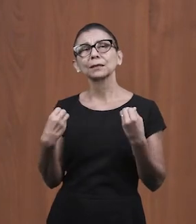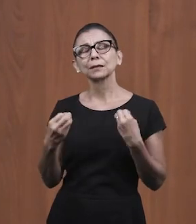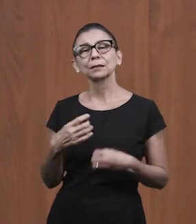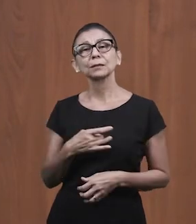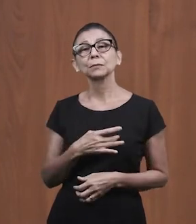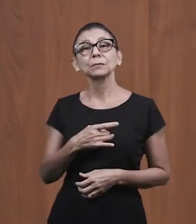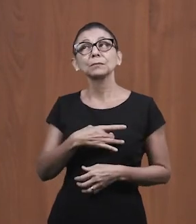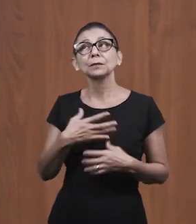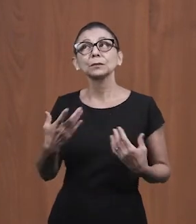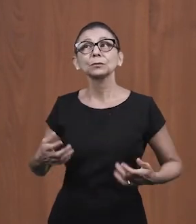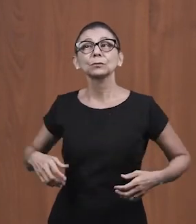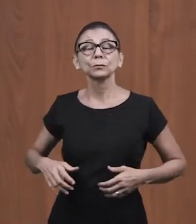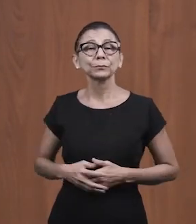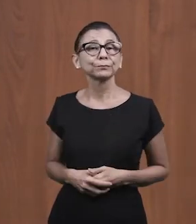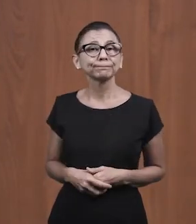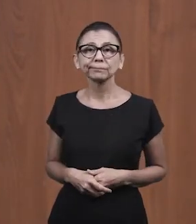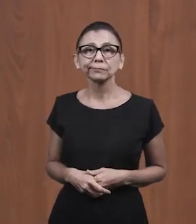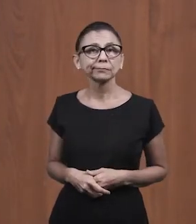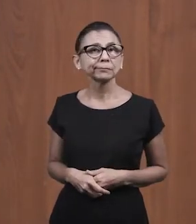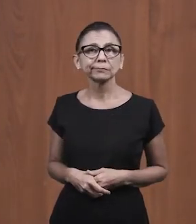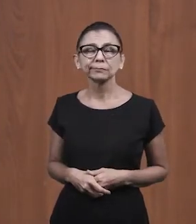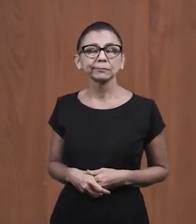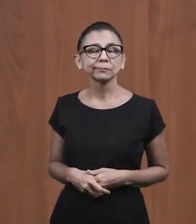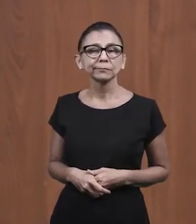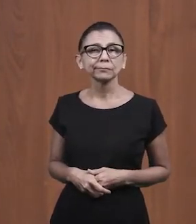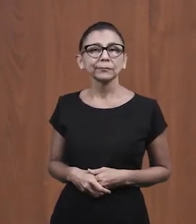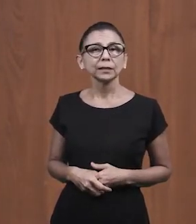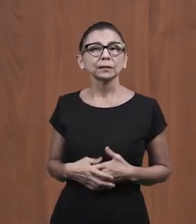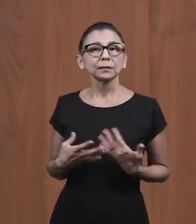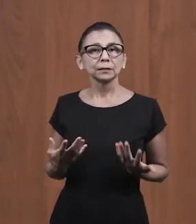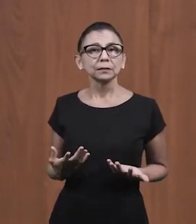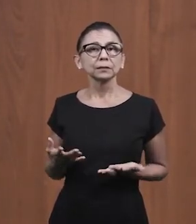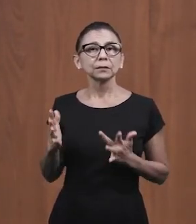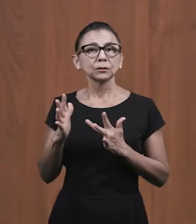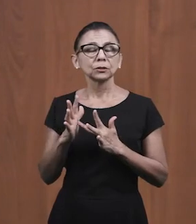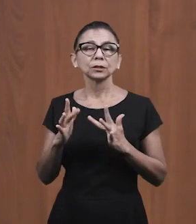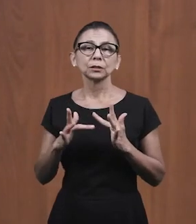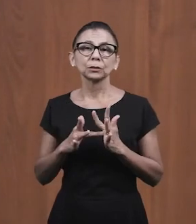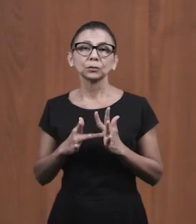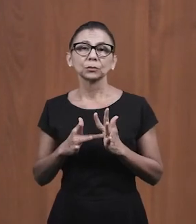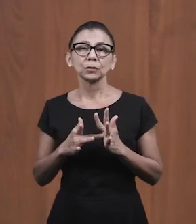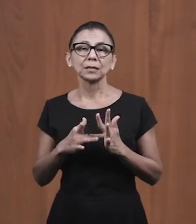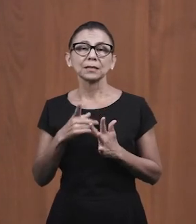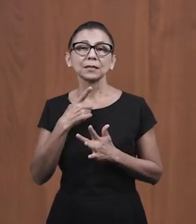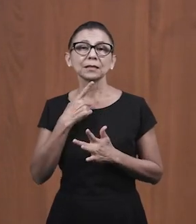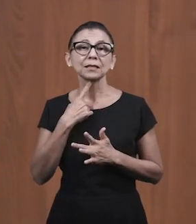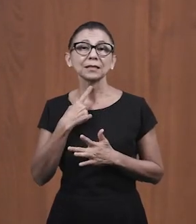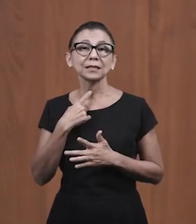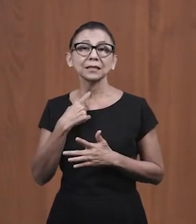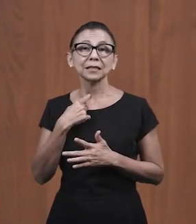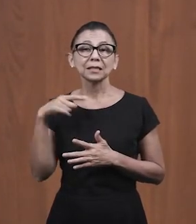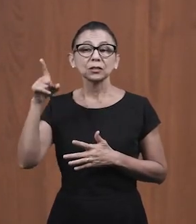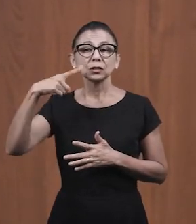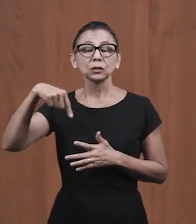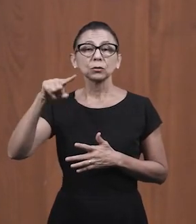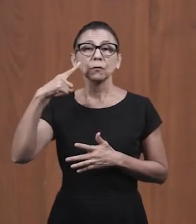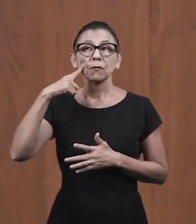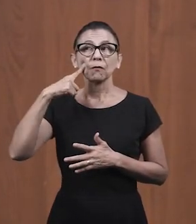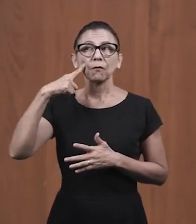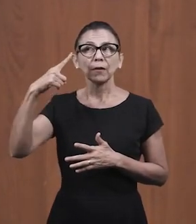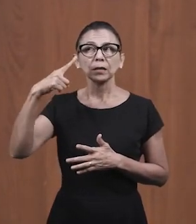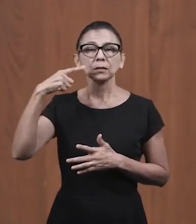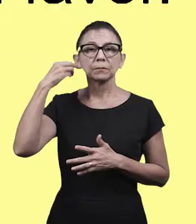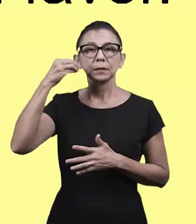il n'a pas à avoir peur. Jésus viendra bientôt. Il veut que toutes les personnes du monde puissent avoir une expérience avec